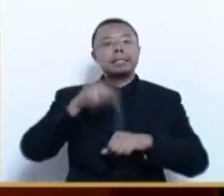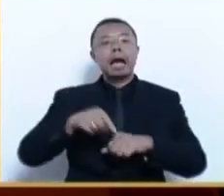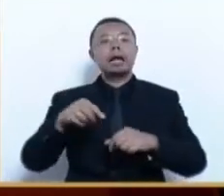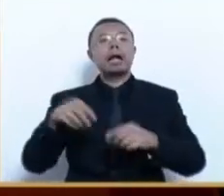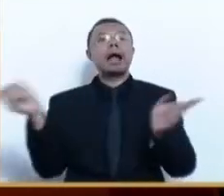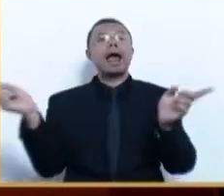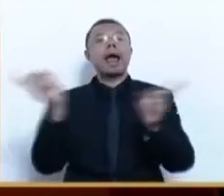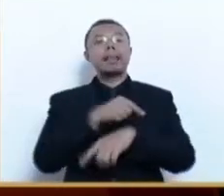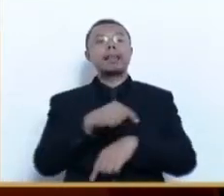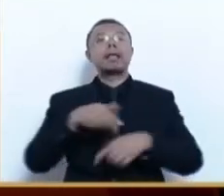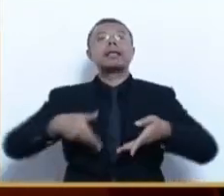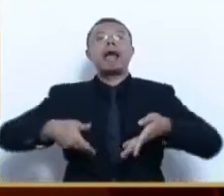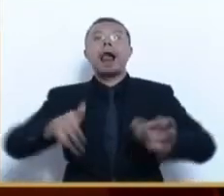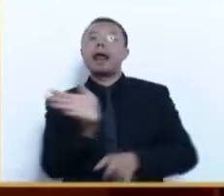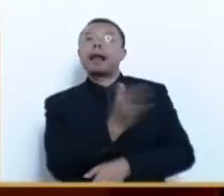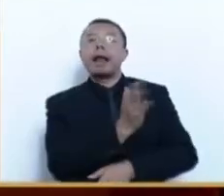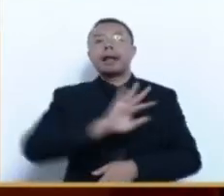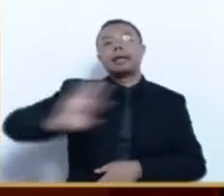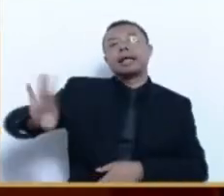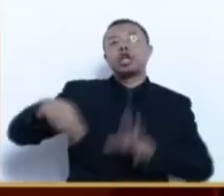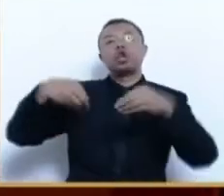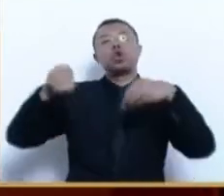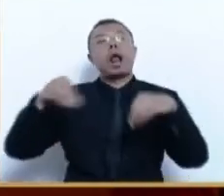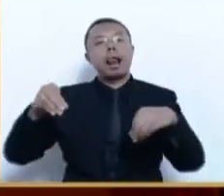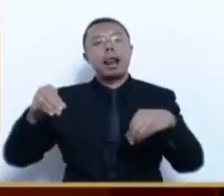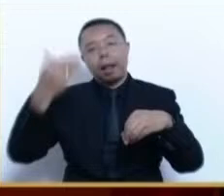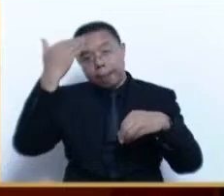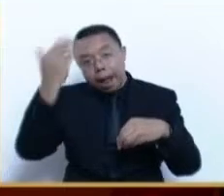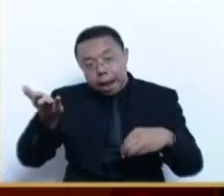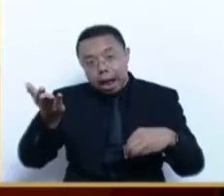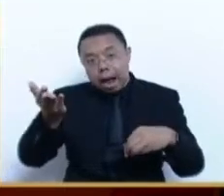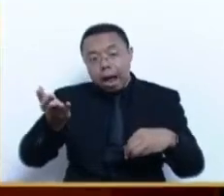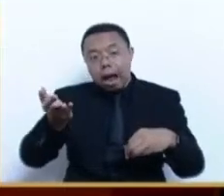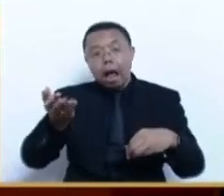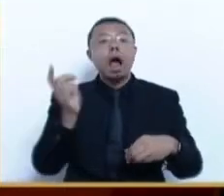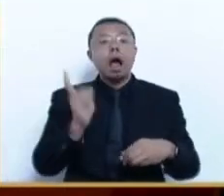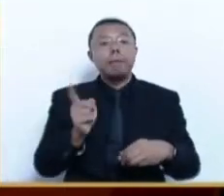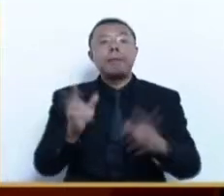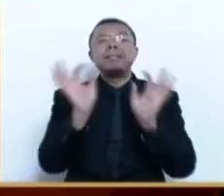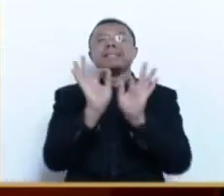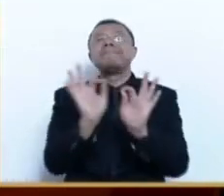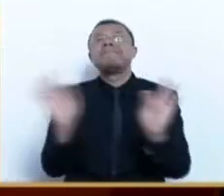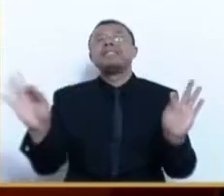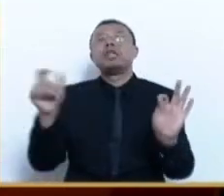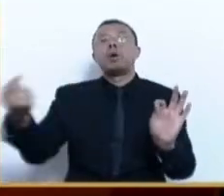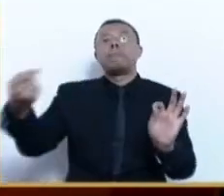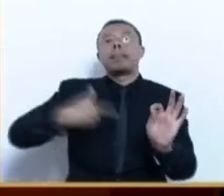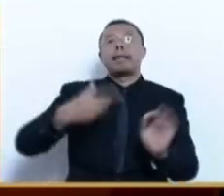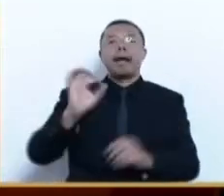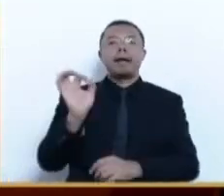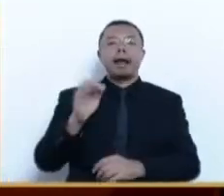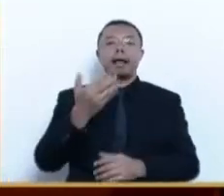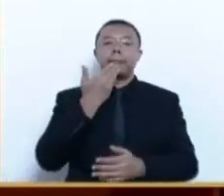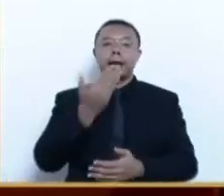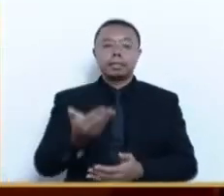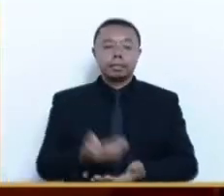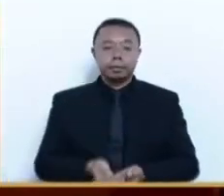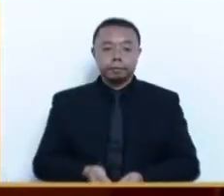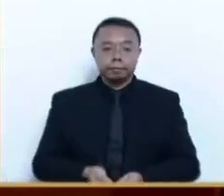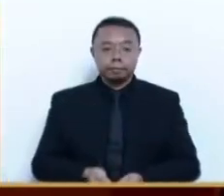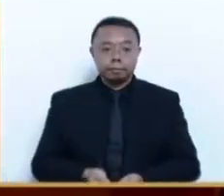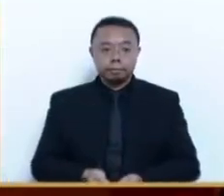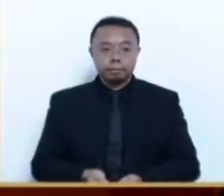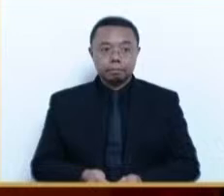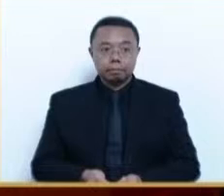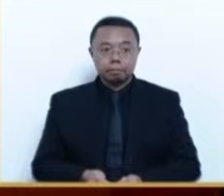Berdagang di trotoar atau di emper-emper karena apa karena sepi tempatnya Terima kasih